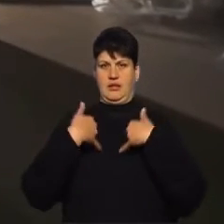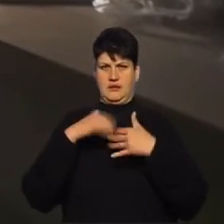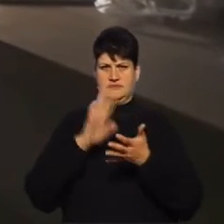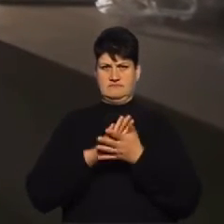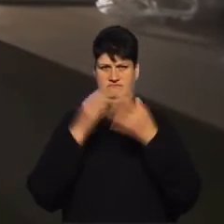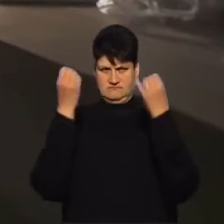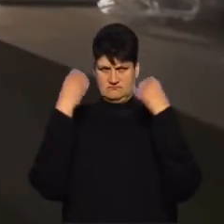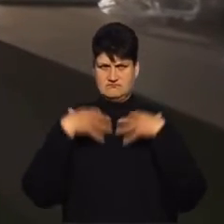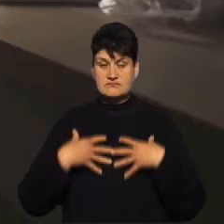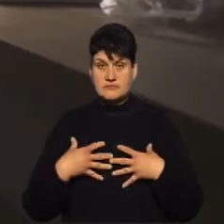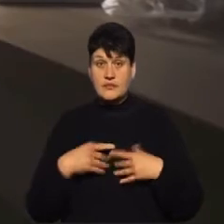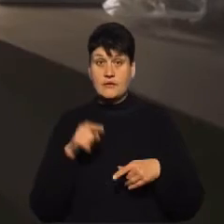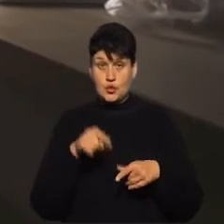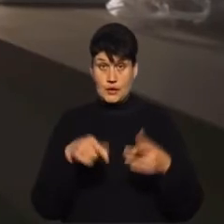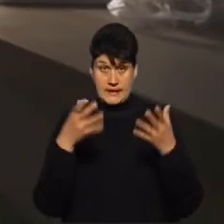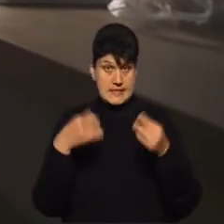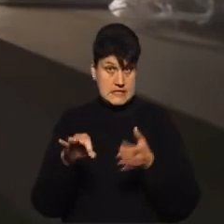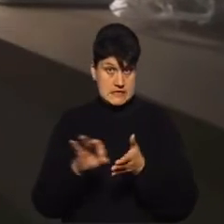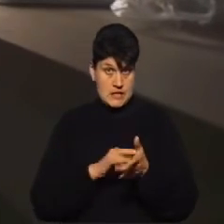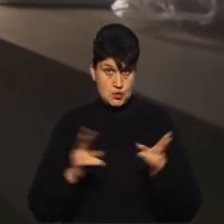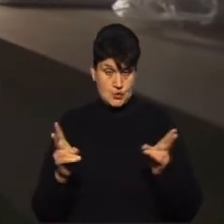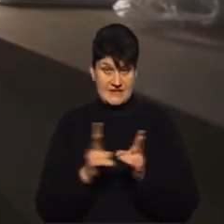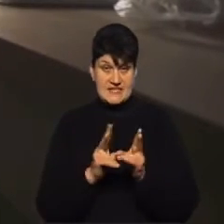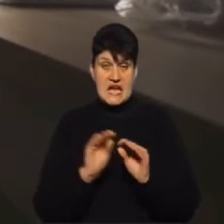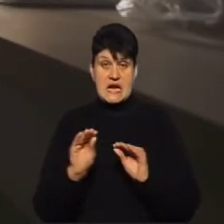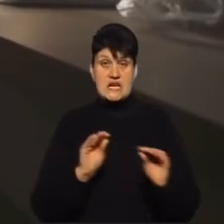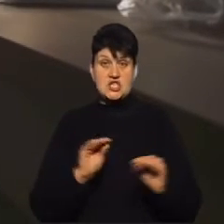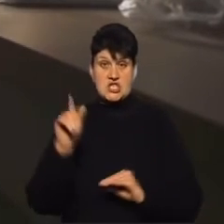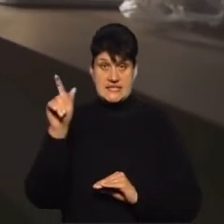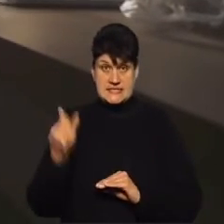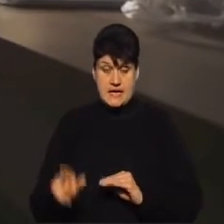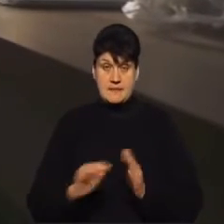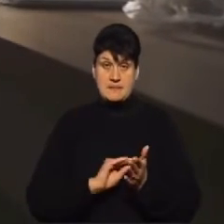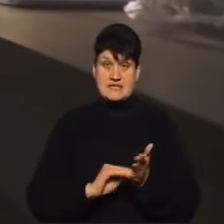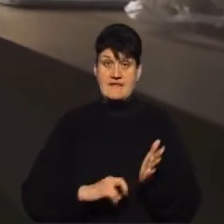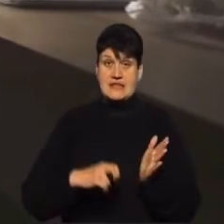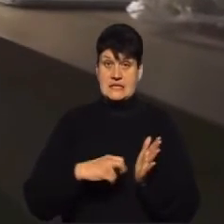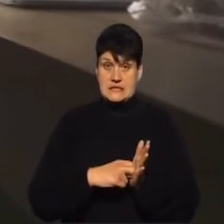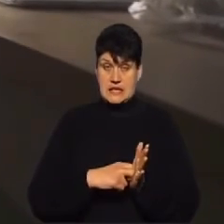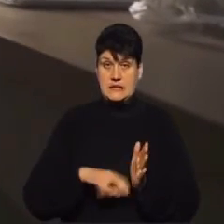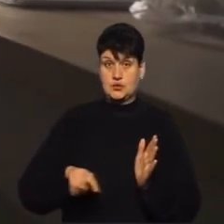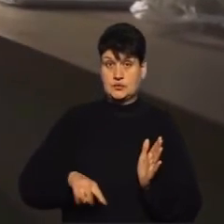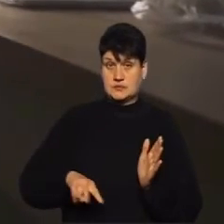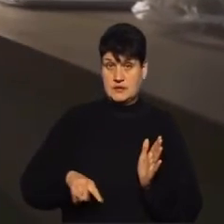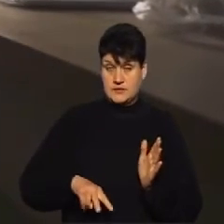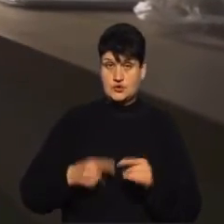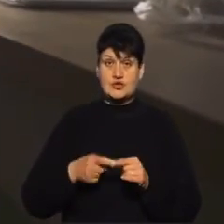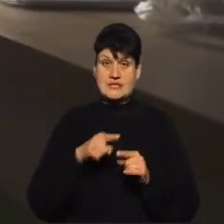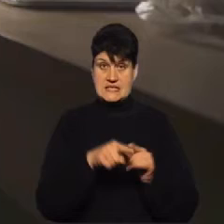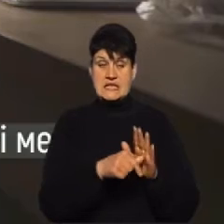я відразу зустрівся з режисером, який написав листа до директриси, що це дискримінація, що це є